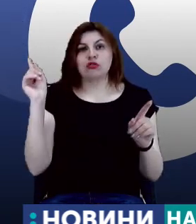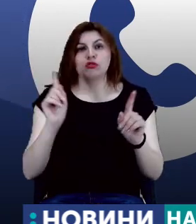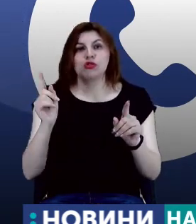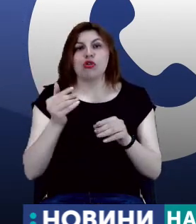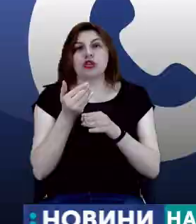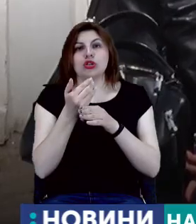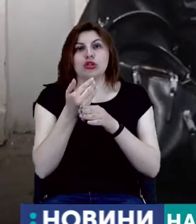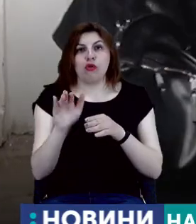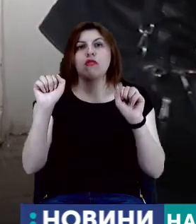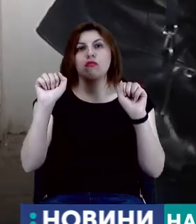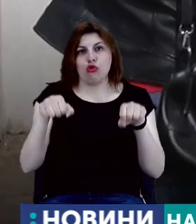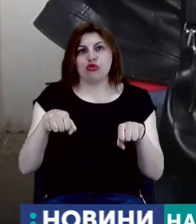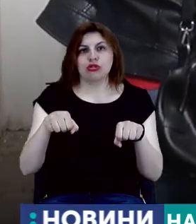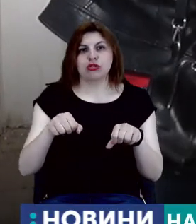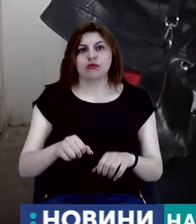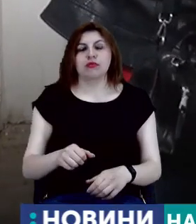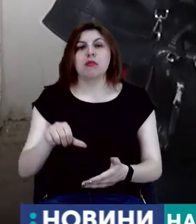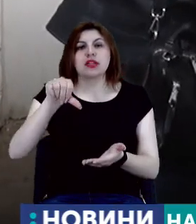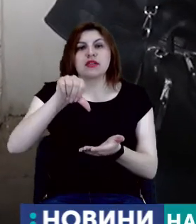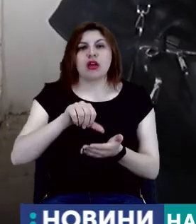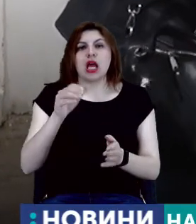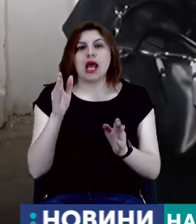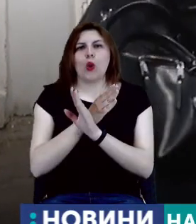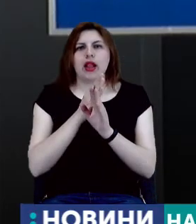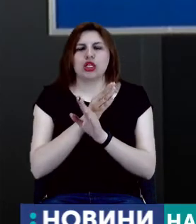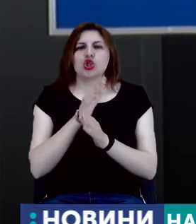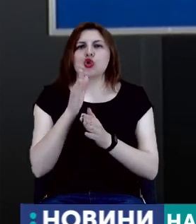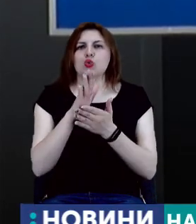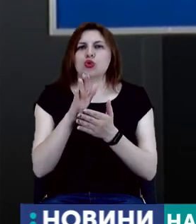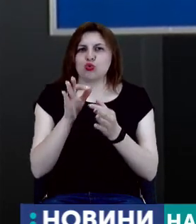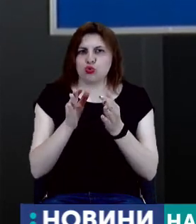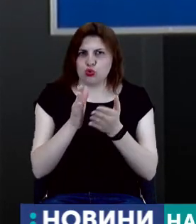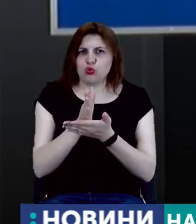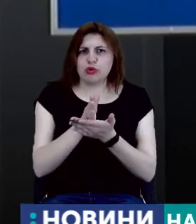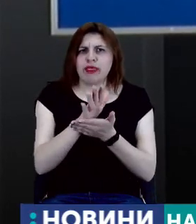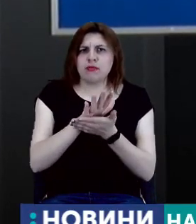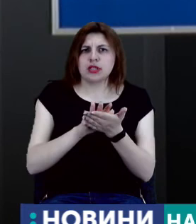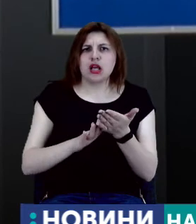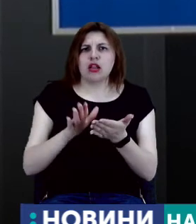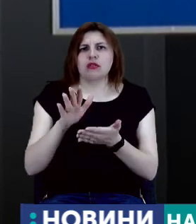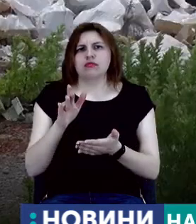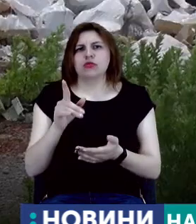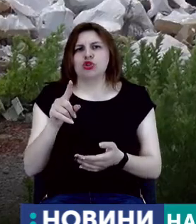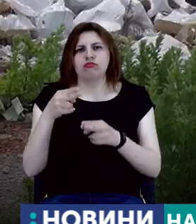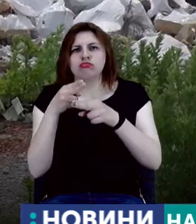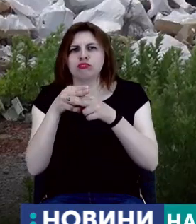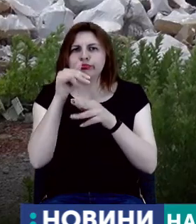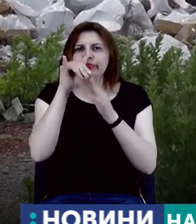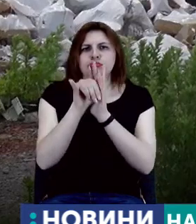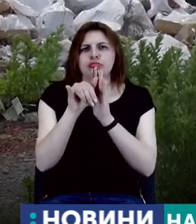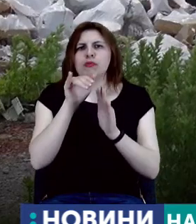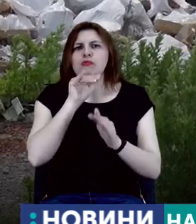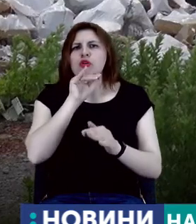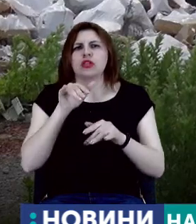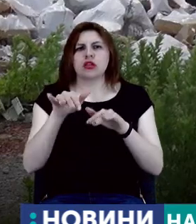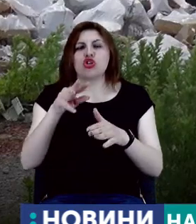можуть. Представники екологічної служби написали заяву до поліції про перешкоджання їхній професійній діяльності. Нагадаємо, штрафи за